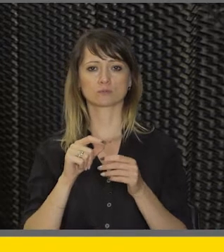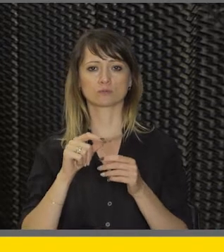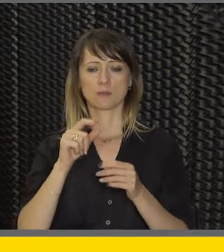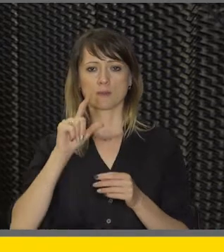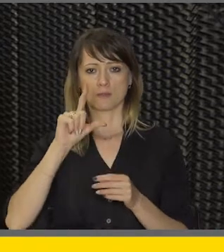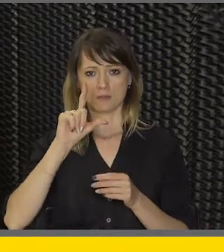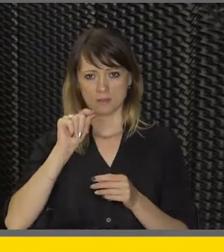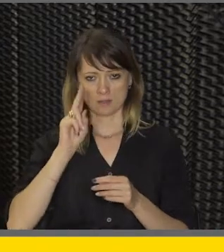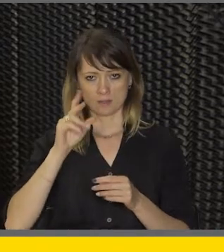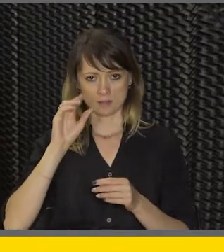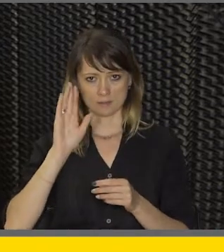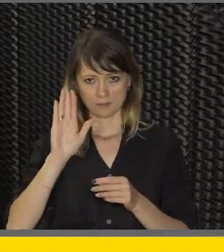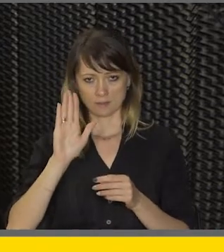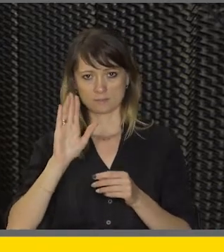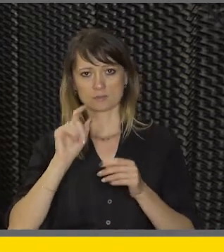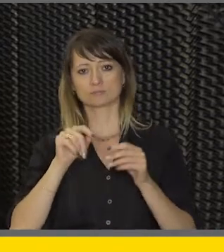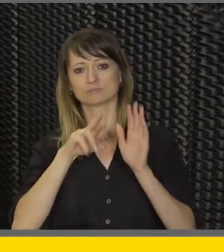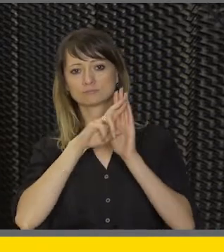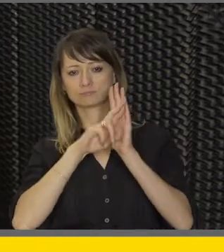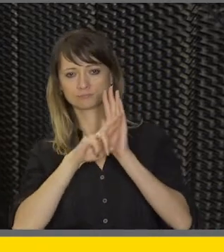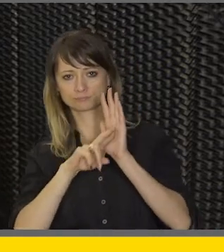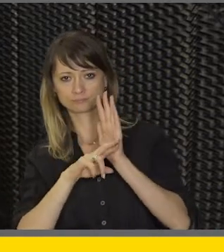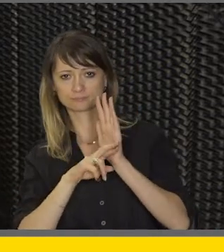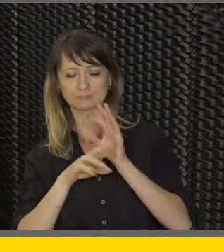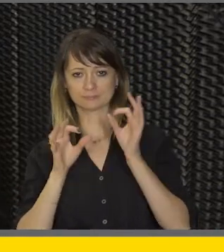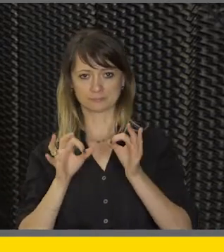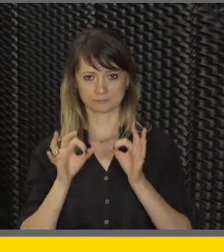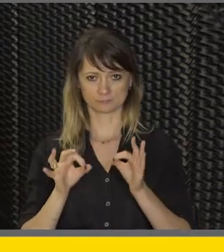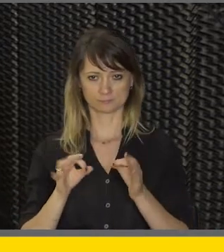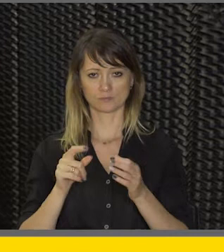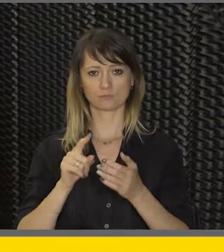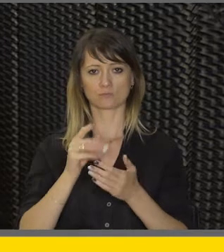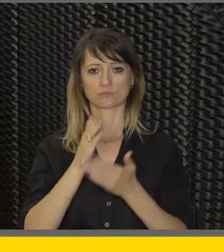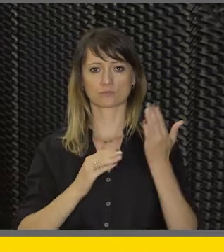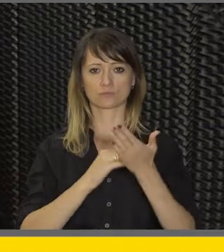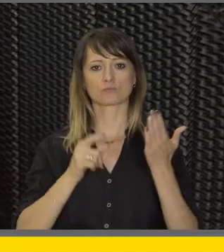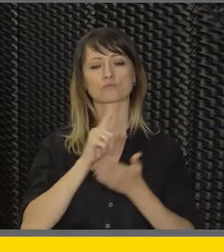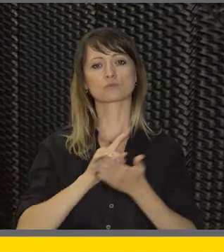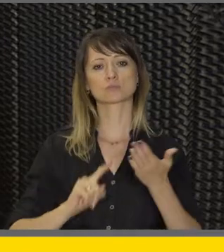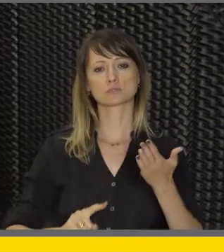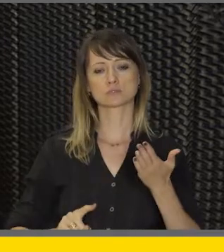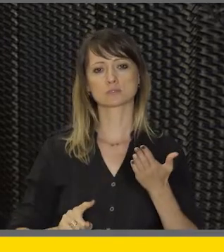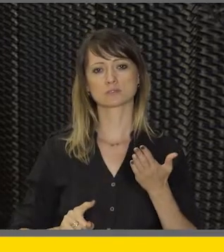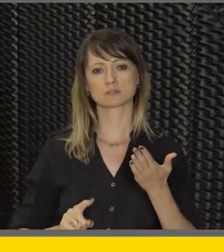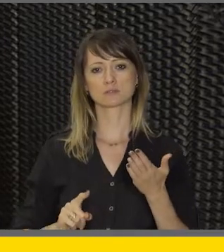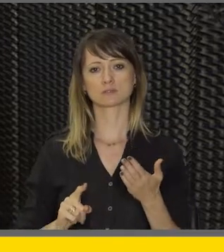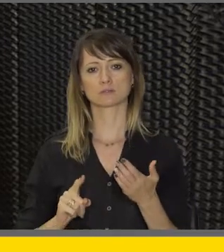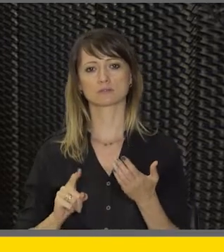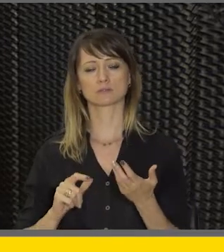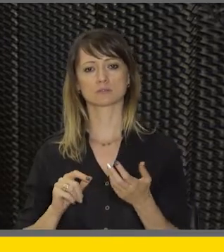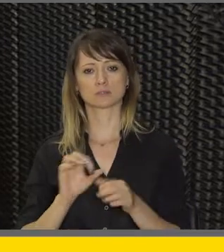do specjalizacji aktualnych, które funkcjonują w województwie śląskim i okazuje się, że właściwie do każdej mamy jakieś